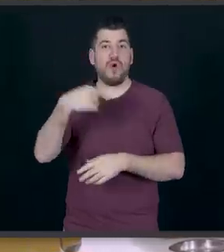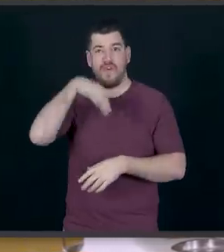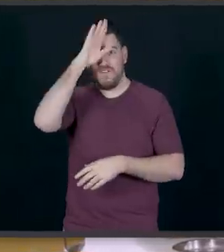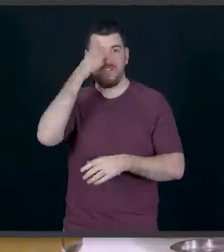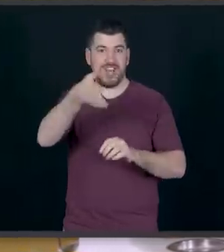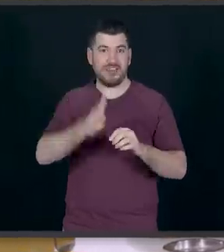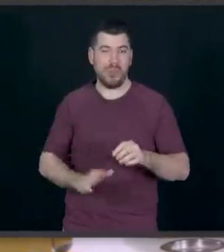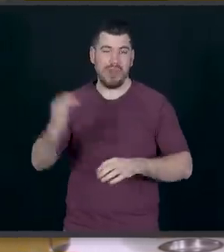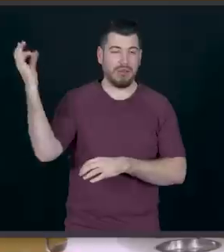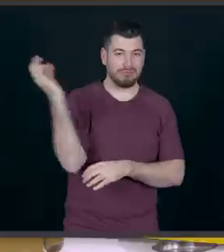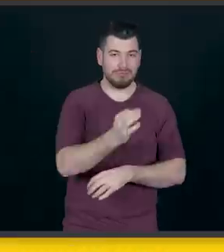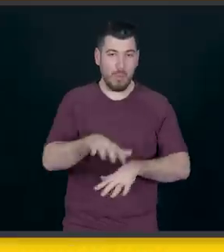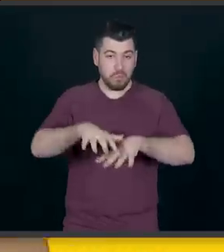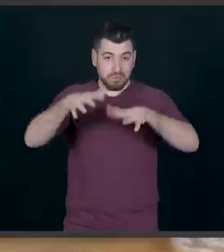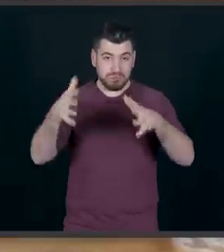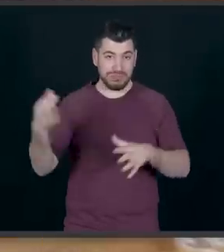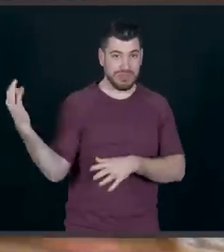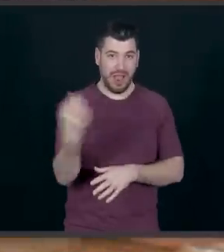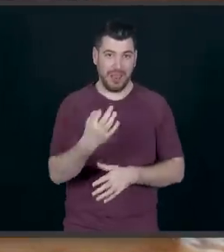βασιλόπιτα τούμπανο.